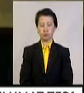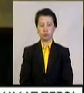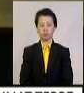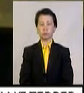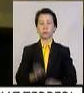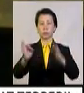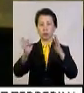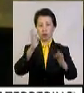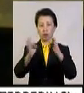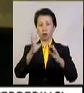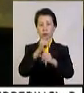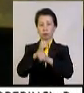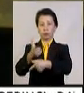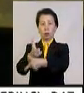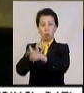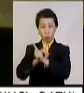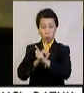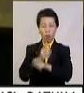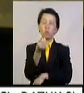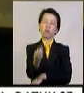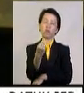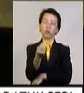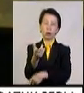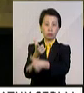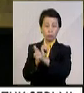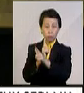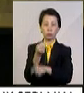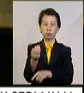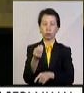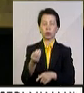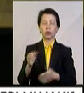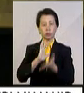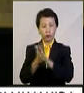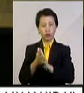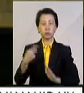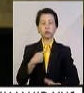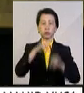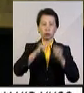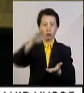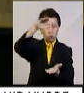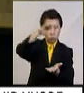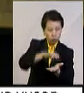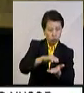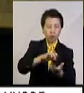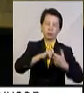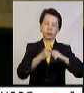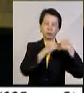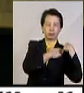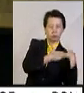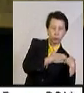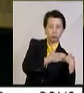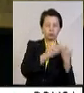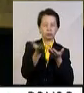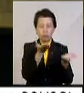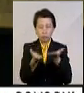Kalau kita dapat loan yang murah, sekurang-kurangnya kita dapat kurangkan beban servis